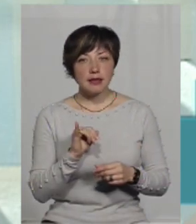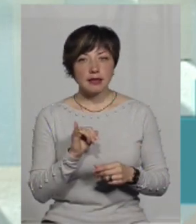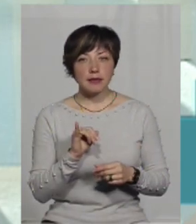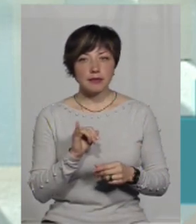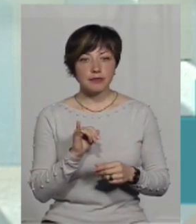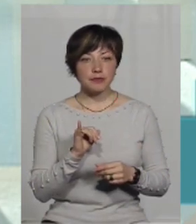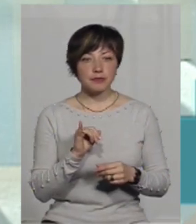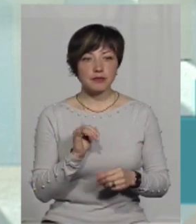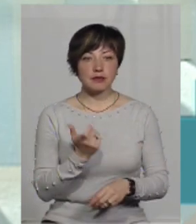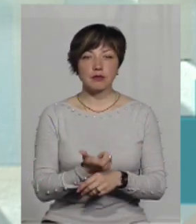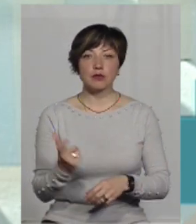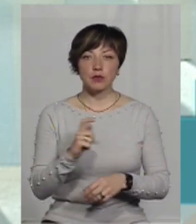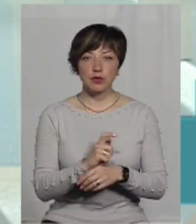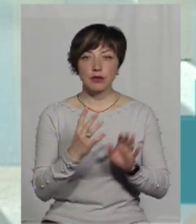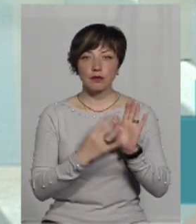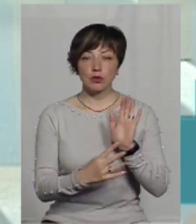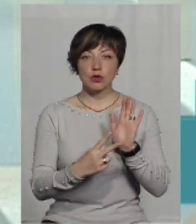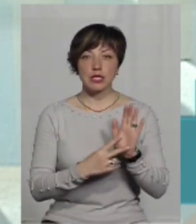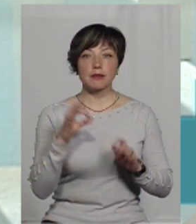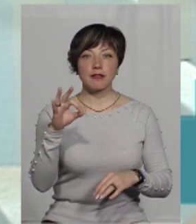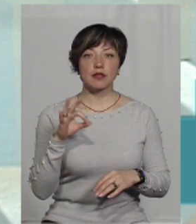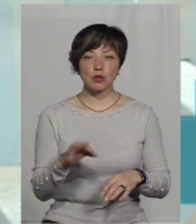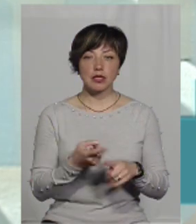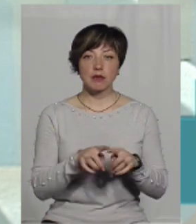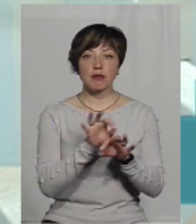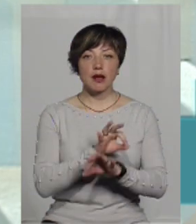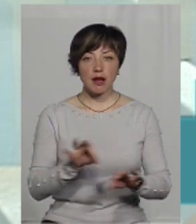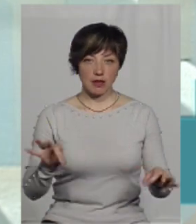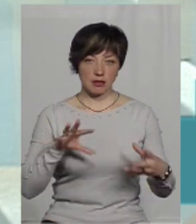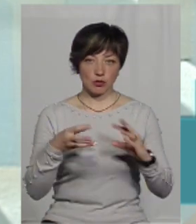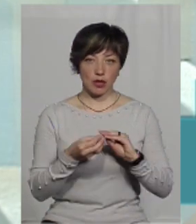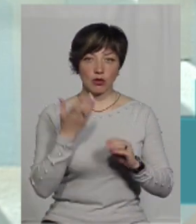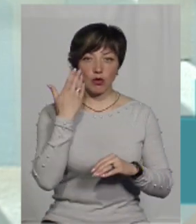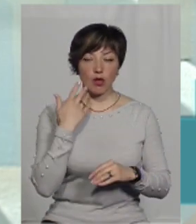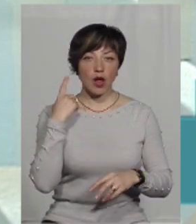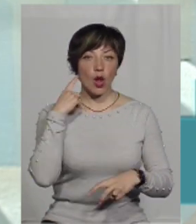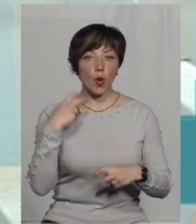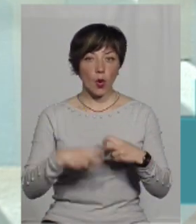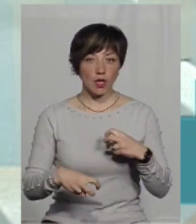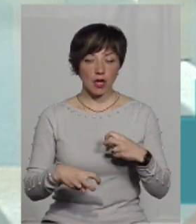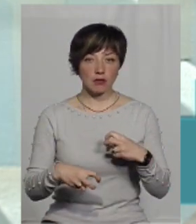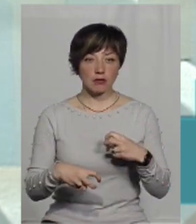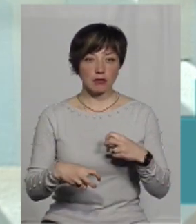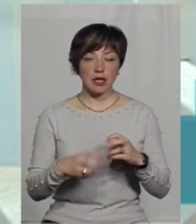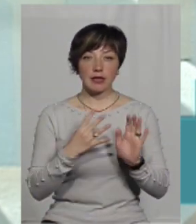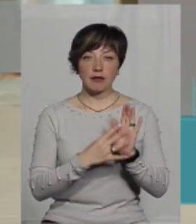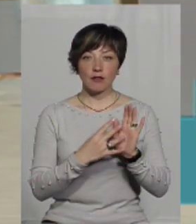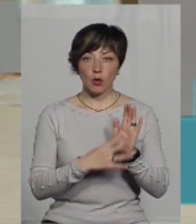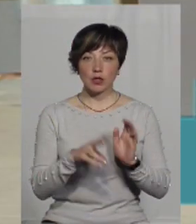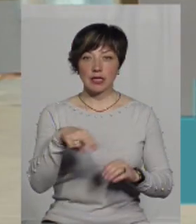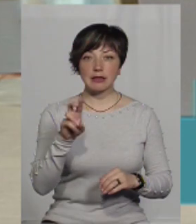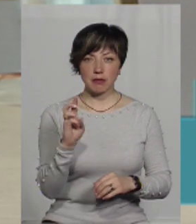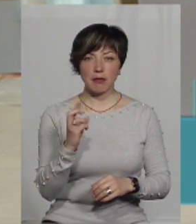но більшість, 97%, це прекрасний результат. Коли, наприклад, глухота, це децибел, 90